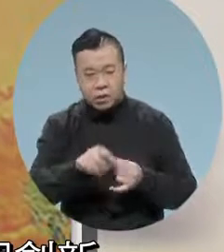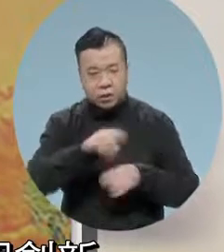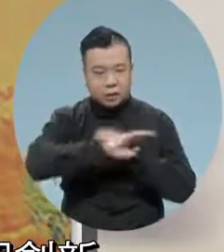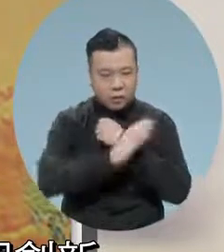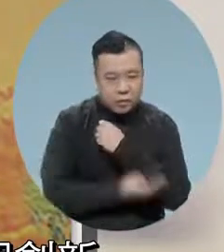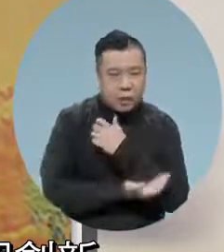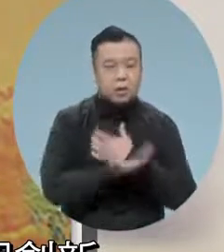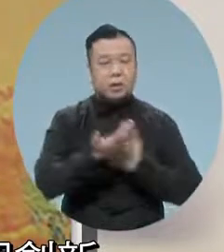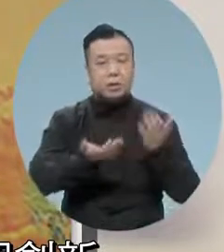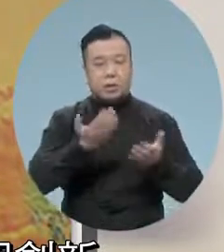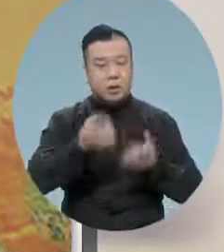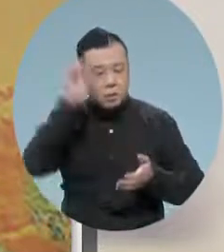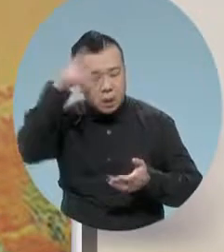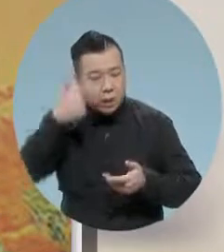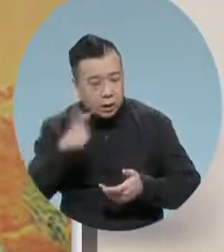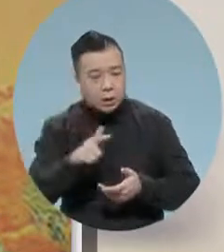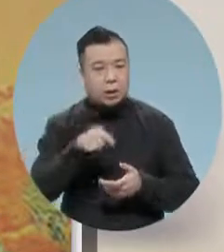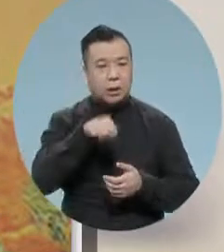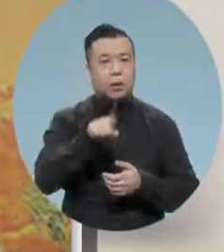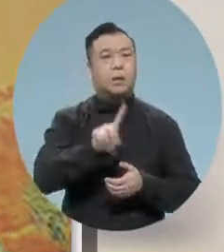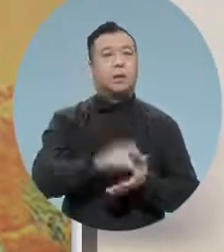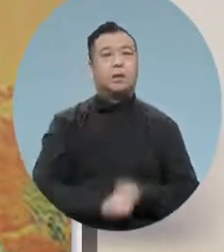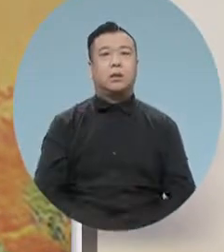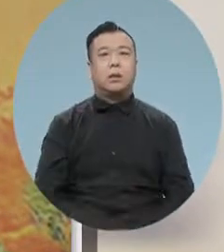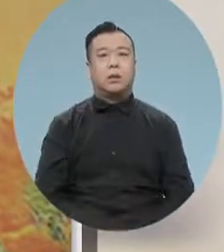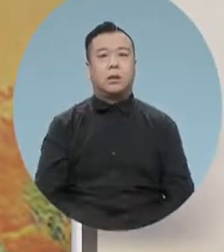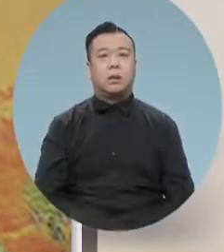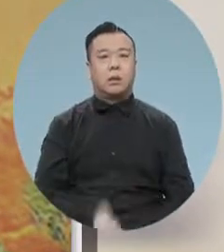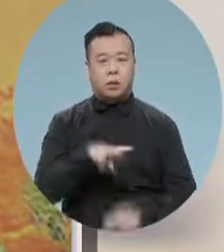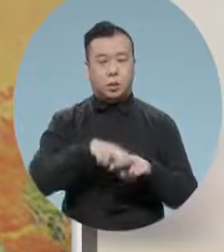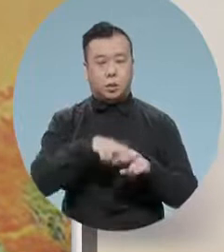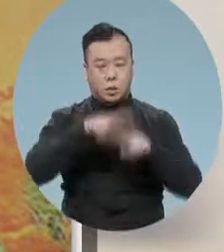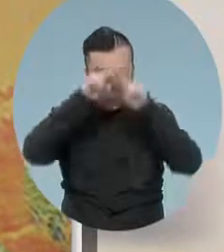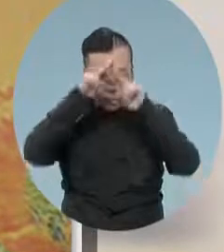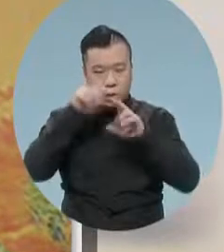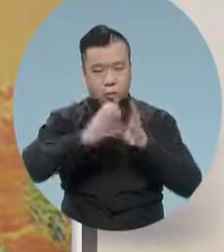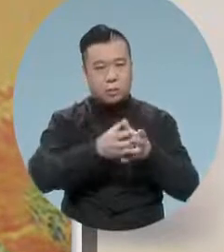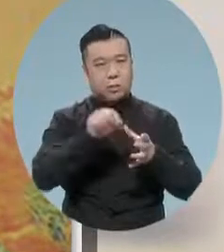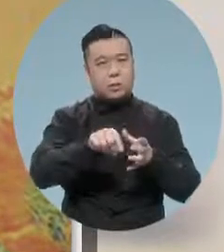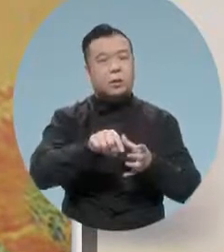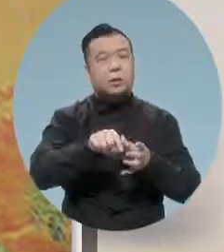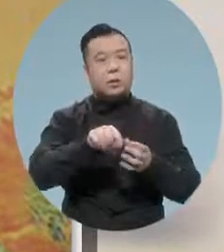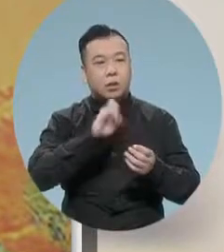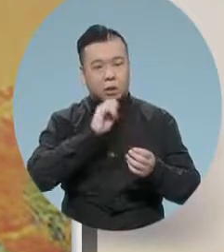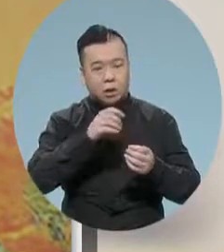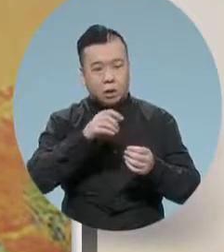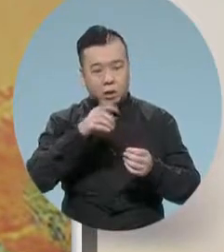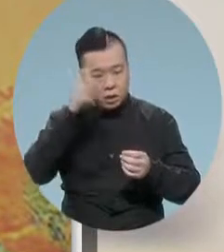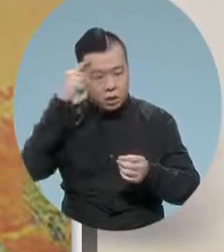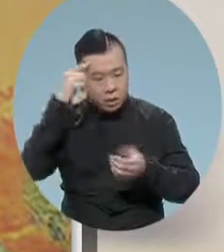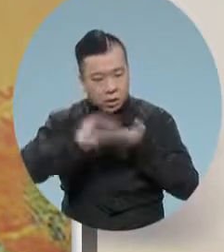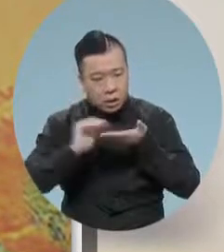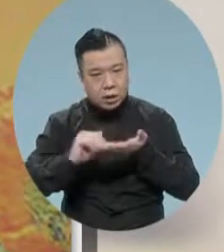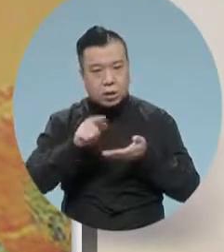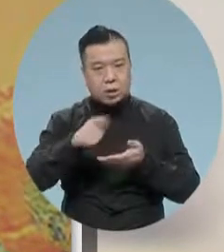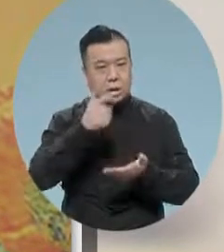或者制度嘅一個創新。我諗呢一點咧，其實就係喺中國共產黨佢成個執政嘅過程同埋理念裏邊咧，係